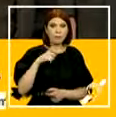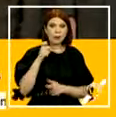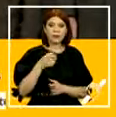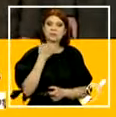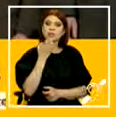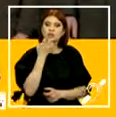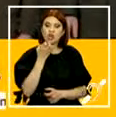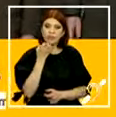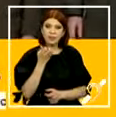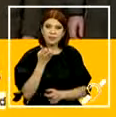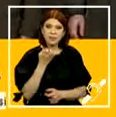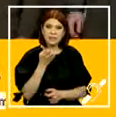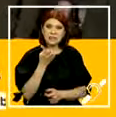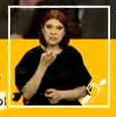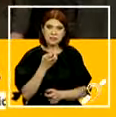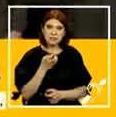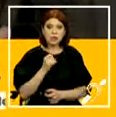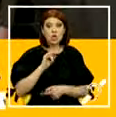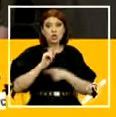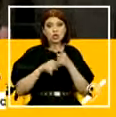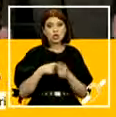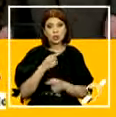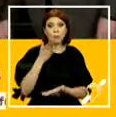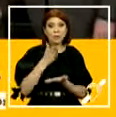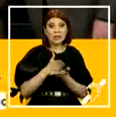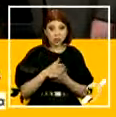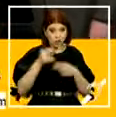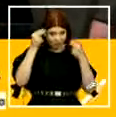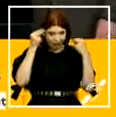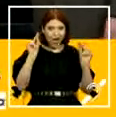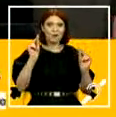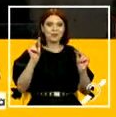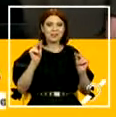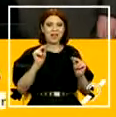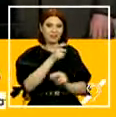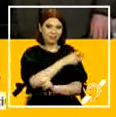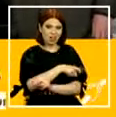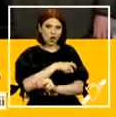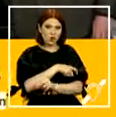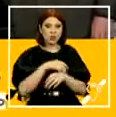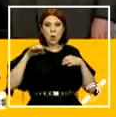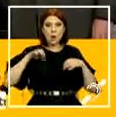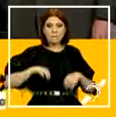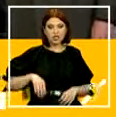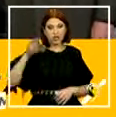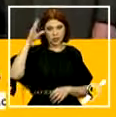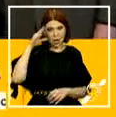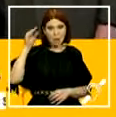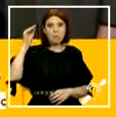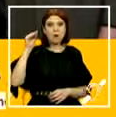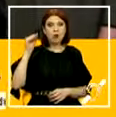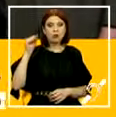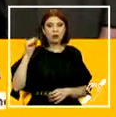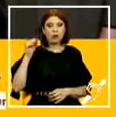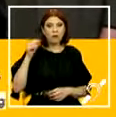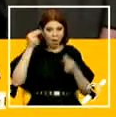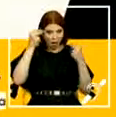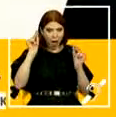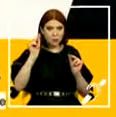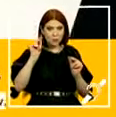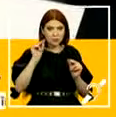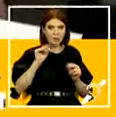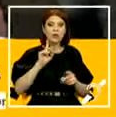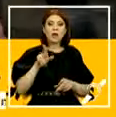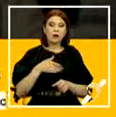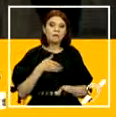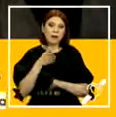ședința Consiliului European, iar după decizia pronunțată de către Consiliu, președintele Republicii Moldova, Maia Sandu, a anunțat că va